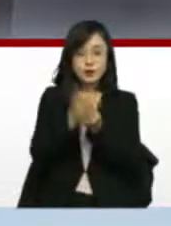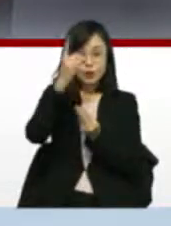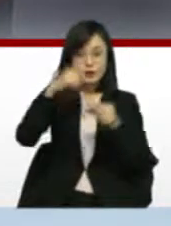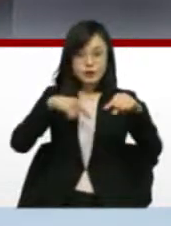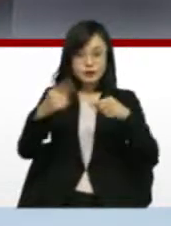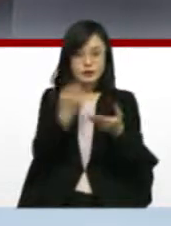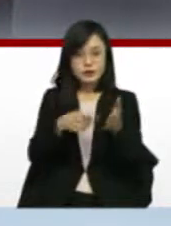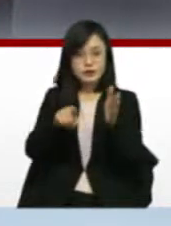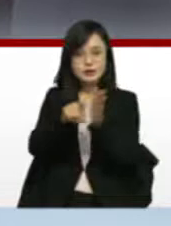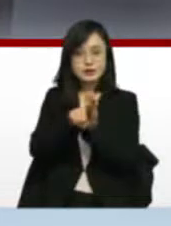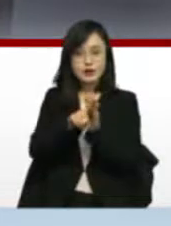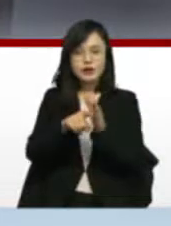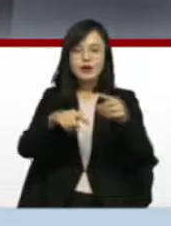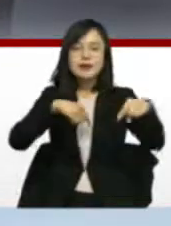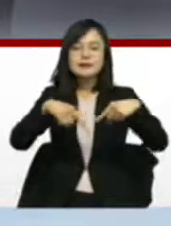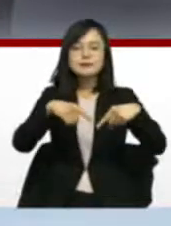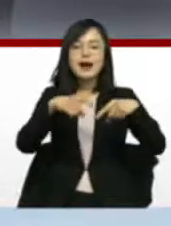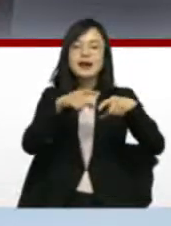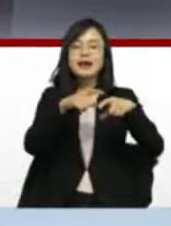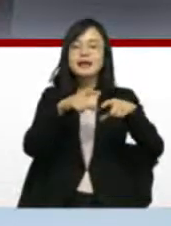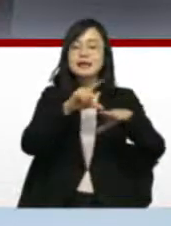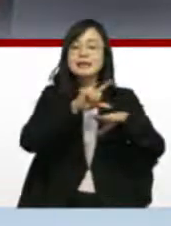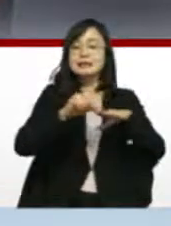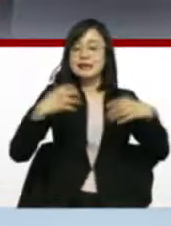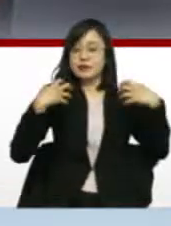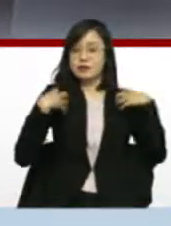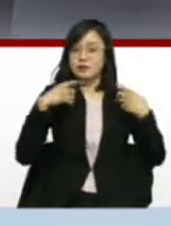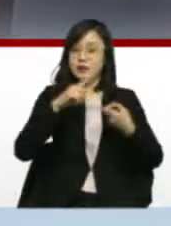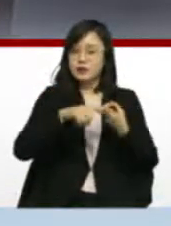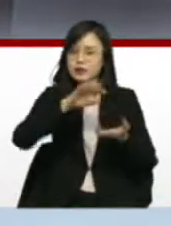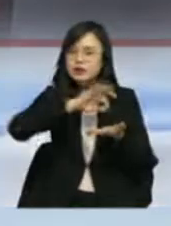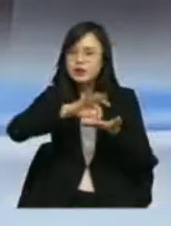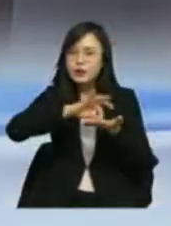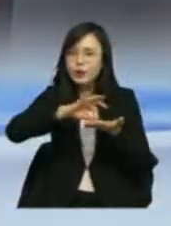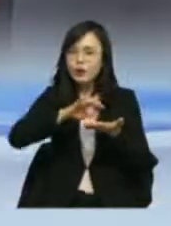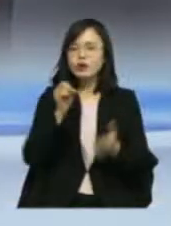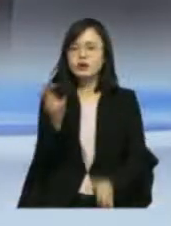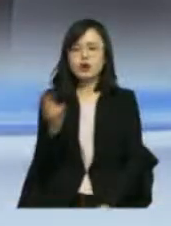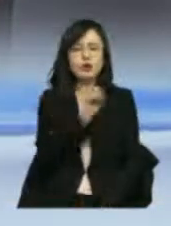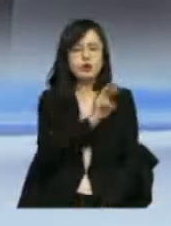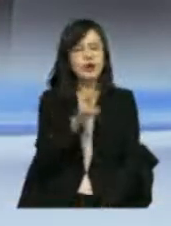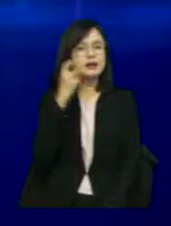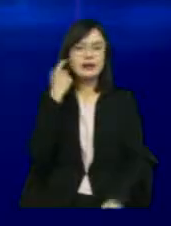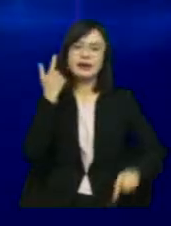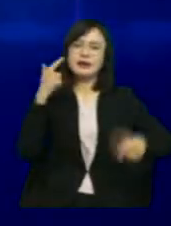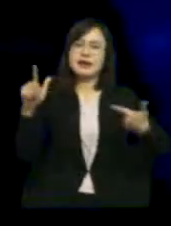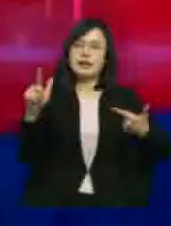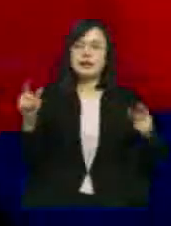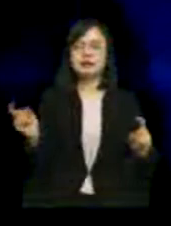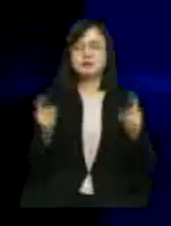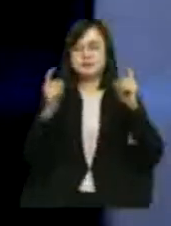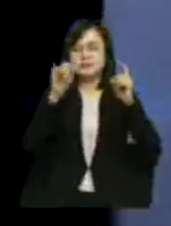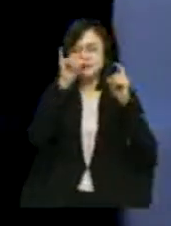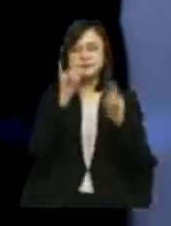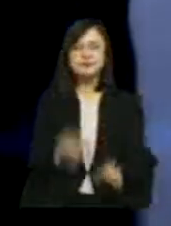내용인데요. 이를 두고 여야 의원 간의 설전이 벌어졌습니다. 박선화 기자의 보도입니다.